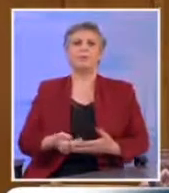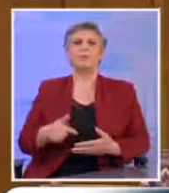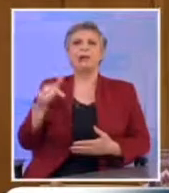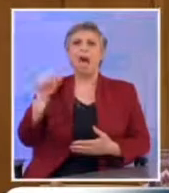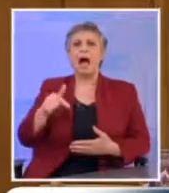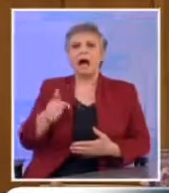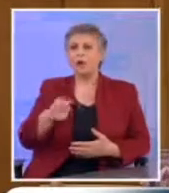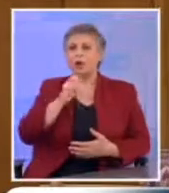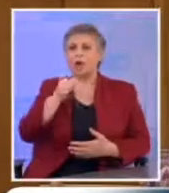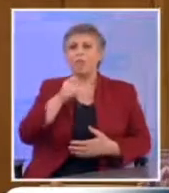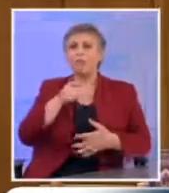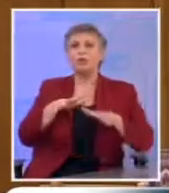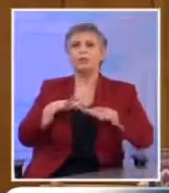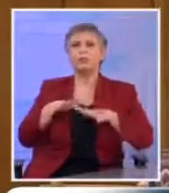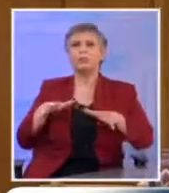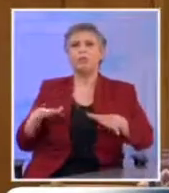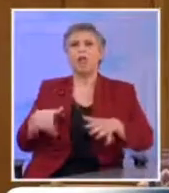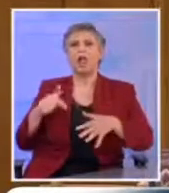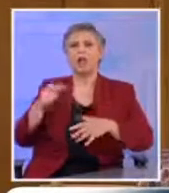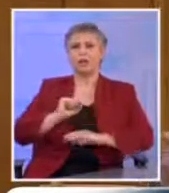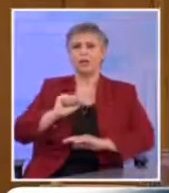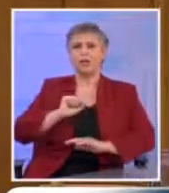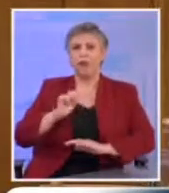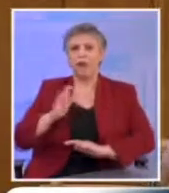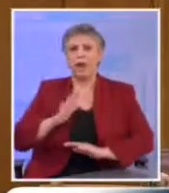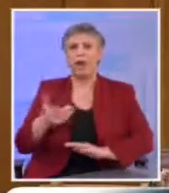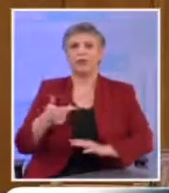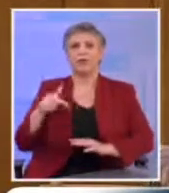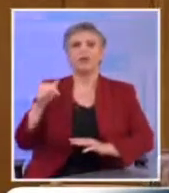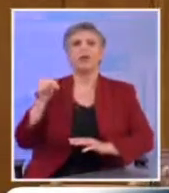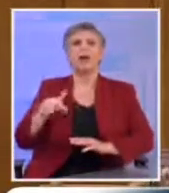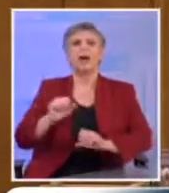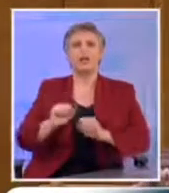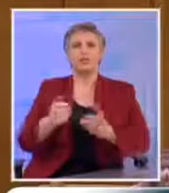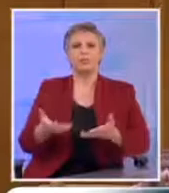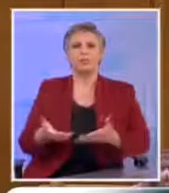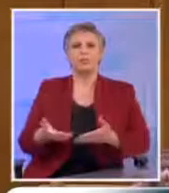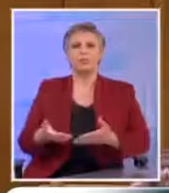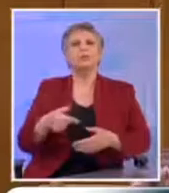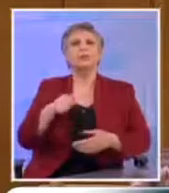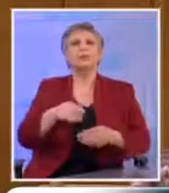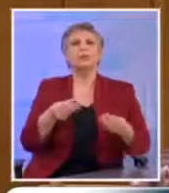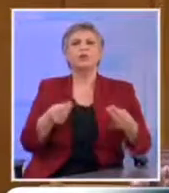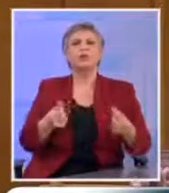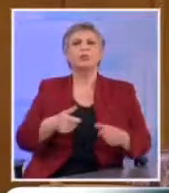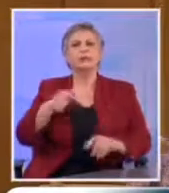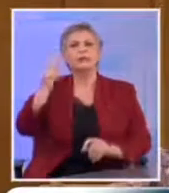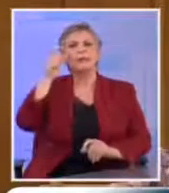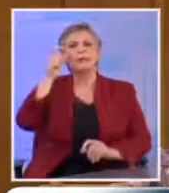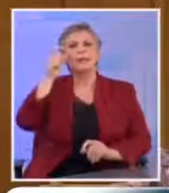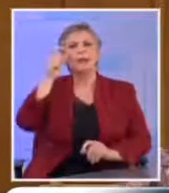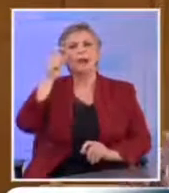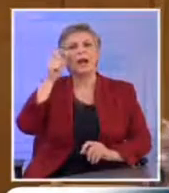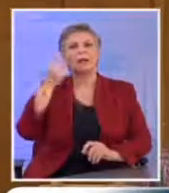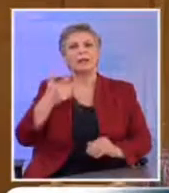και δημαγωγίας και καταστροφολογίας, ακροδεξιά τακτική του κυρίου Σαμαρά, που ιτήθηκε